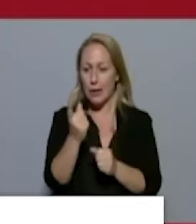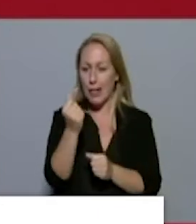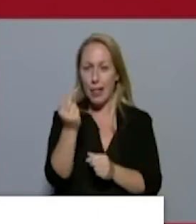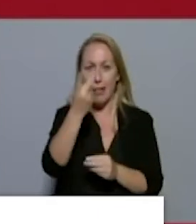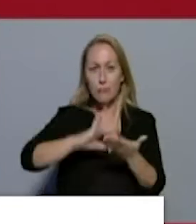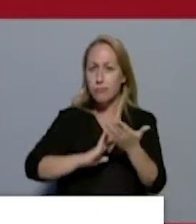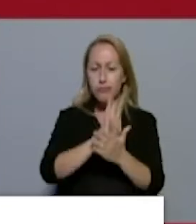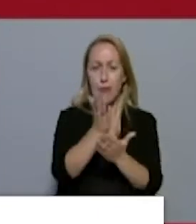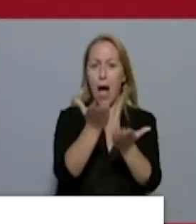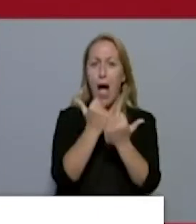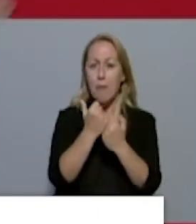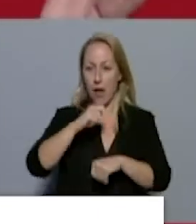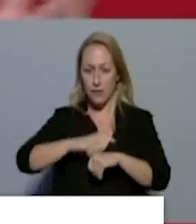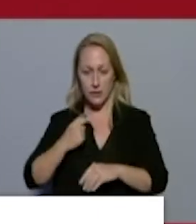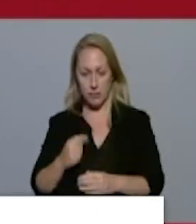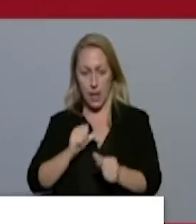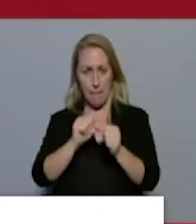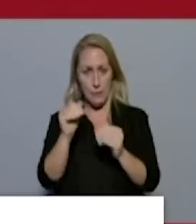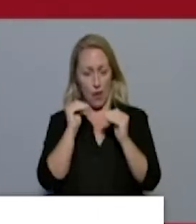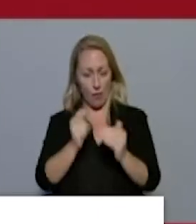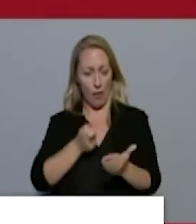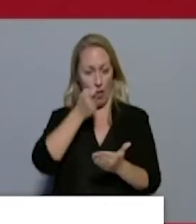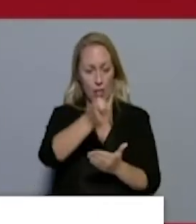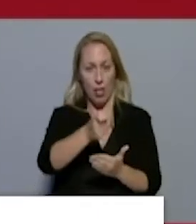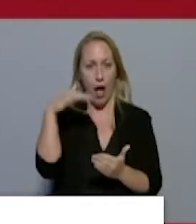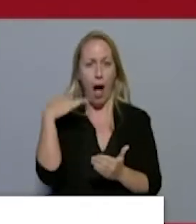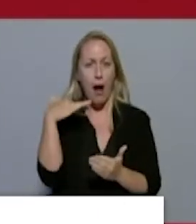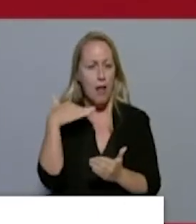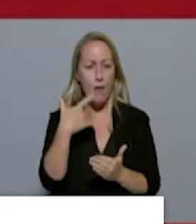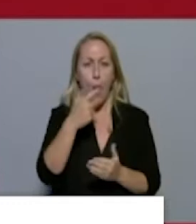αγοραστική τους δύναμη να μειώνεται ραγδαία από αυτό το πρωτοφανές κύμα ακρίβειας.